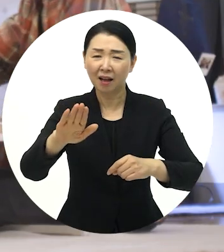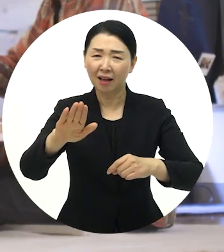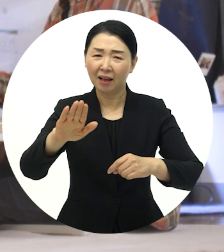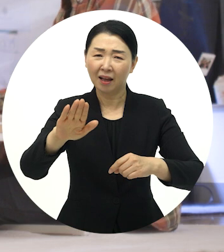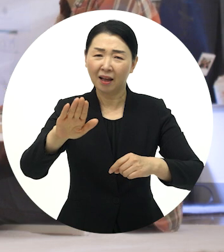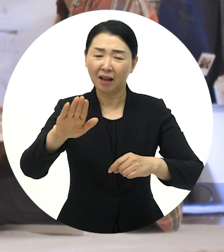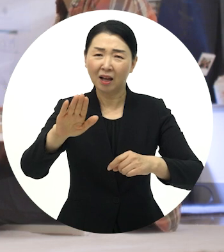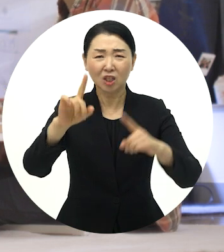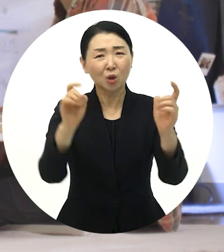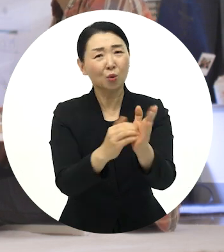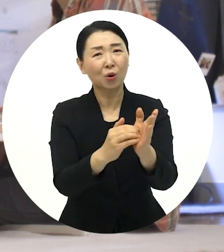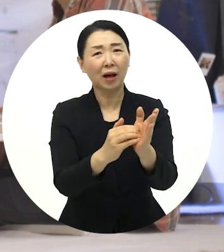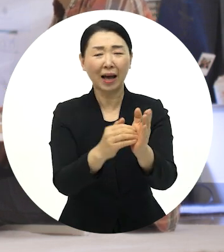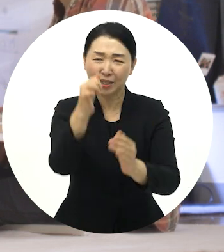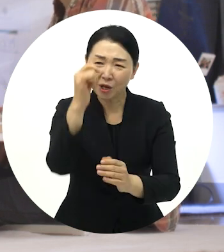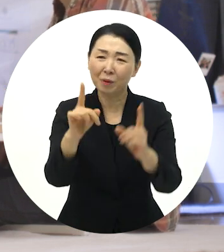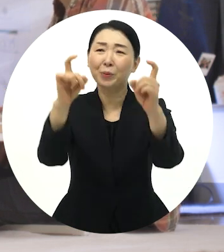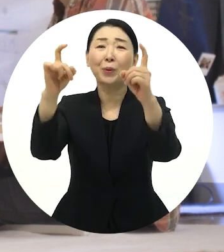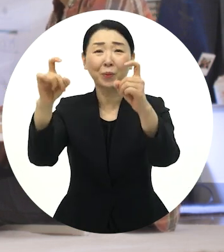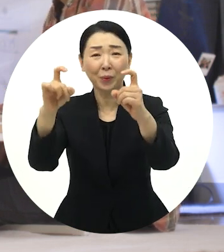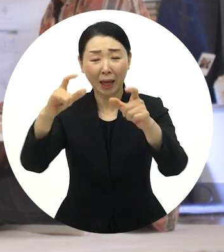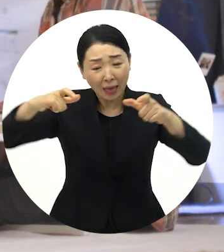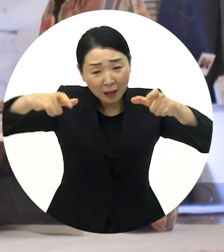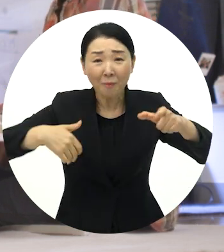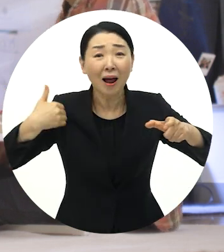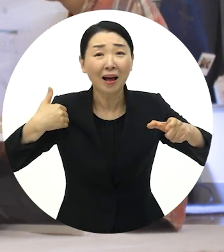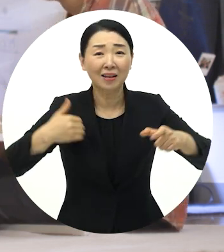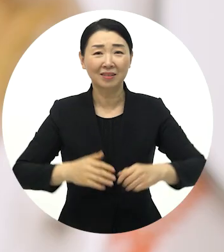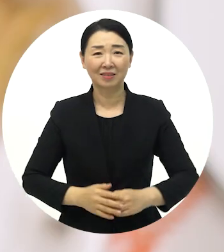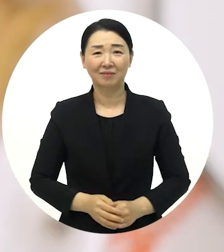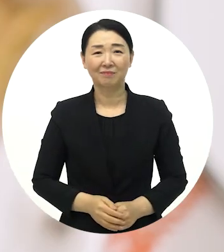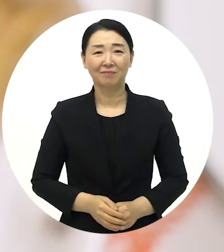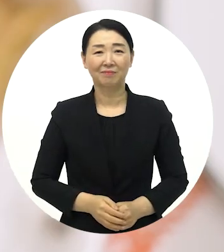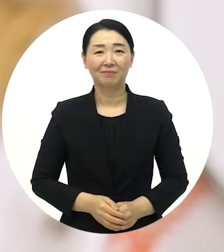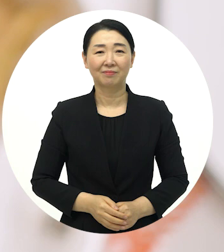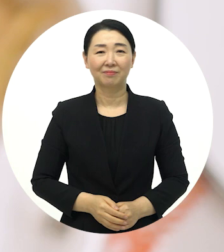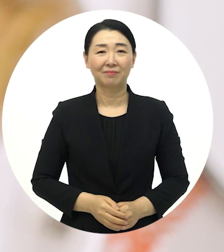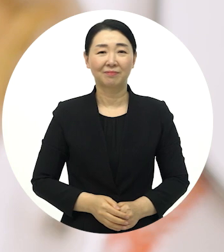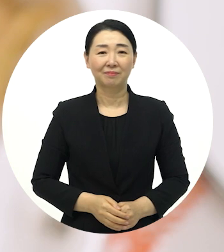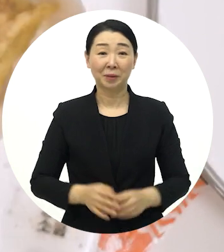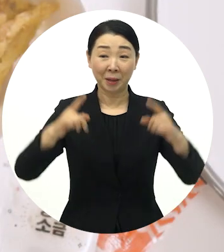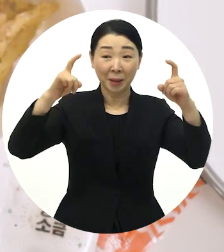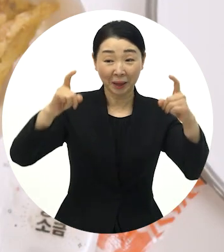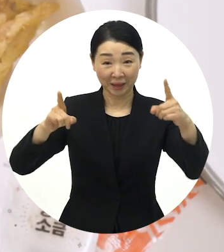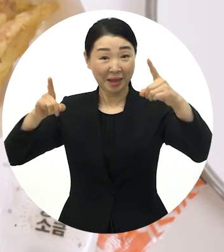잠깐만. 아, 왜? 한번 찍었다, 이거. 여러 번 이렇게 공항샷 몰라? 항공샷인가?